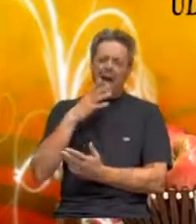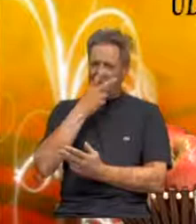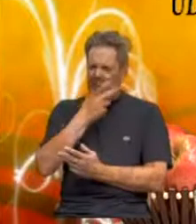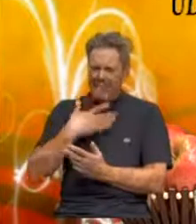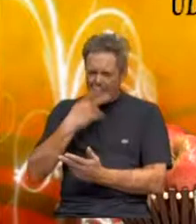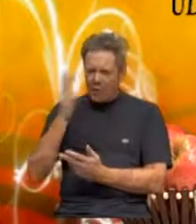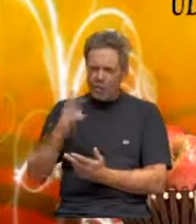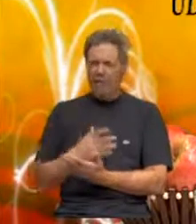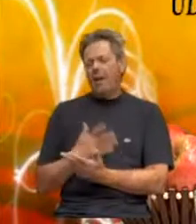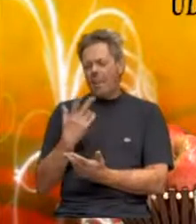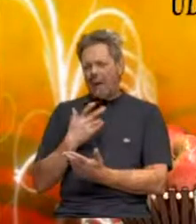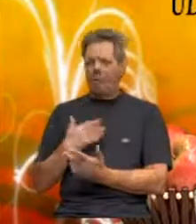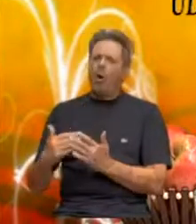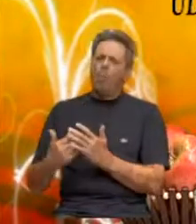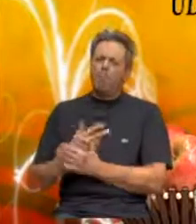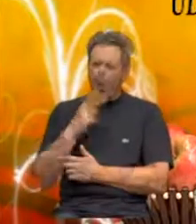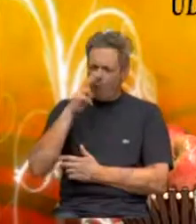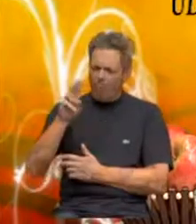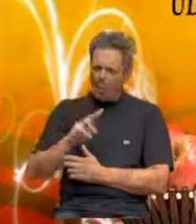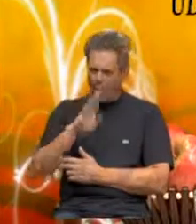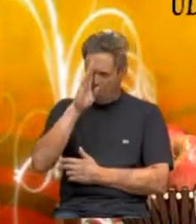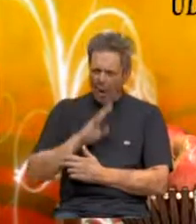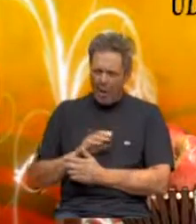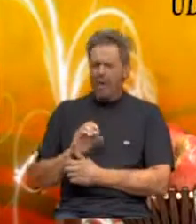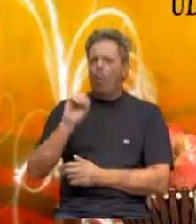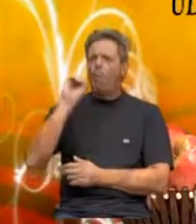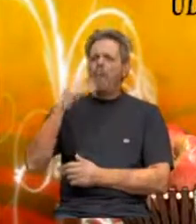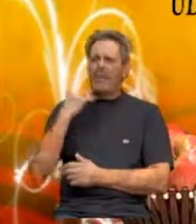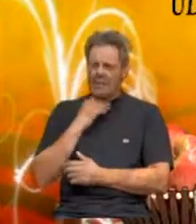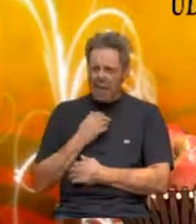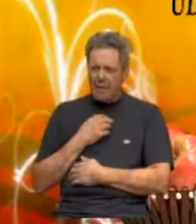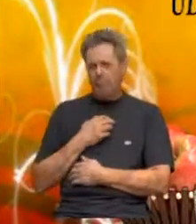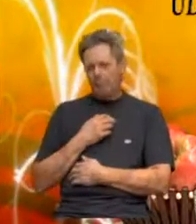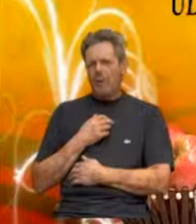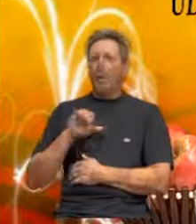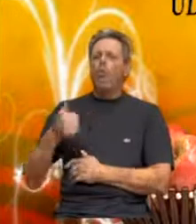poslušali, poslušajte u ponedjeljak u 15 sati je repriza, a na YouTube-u